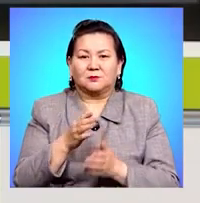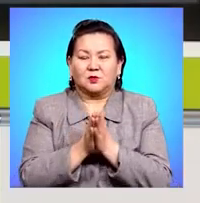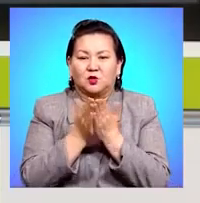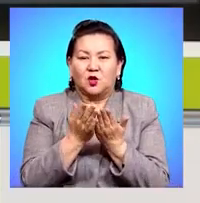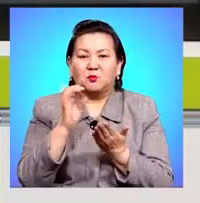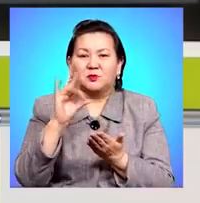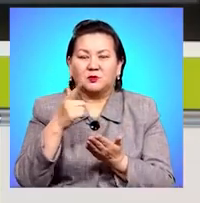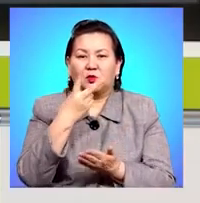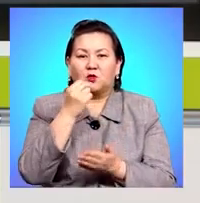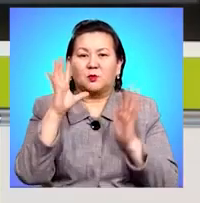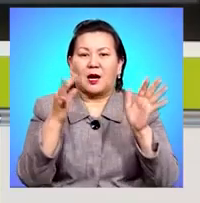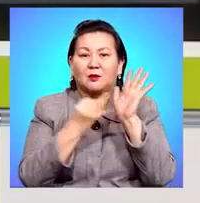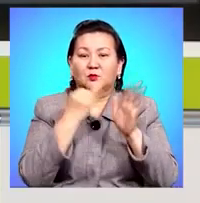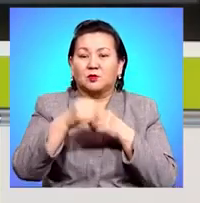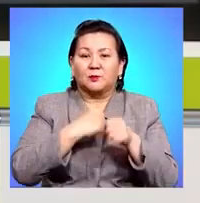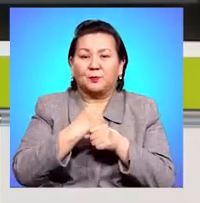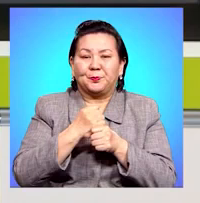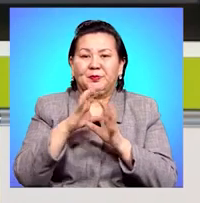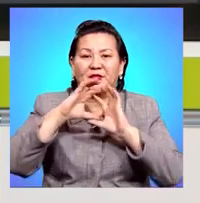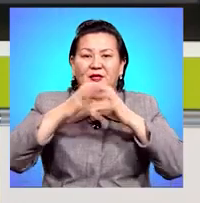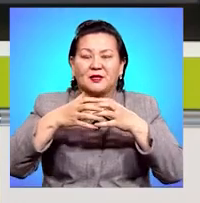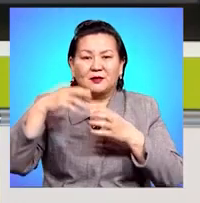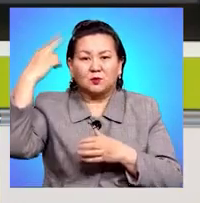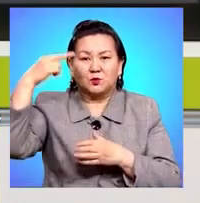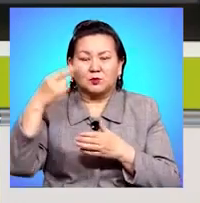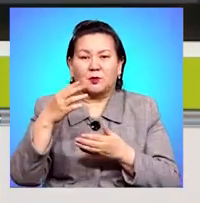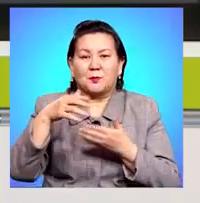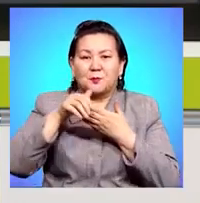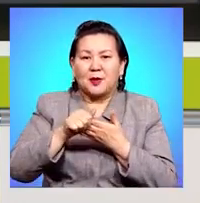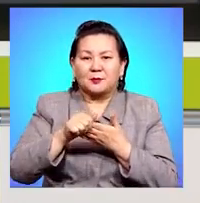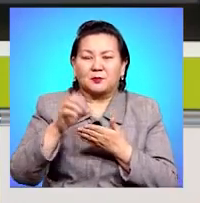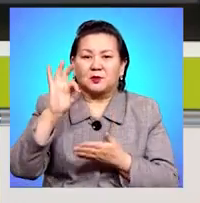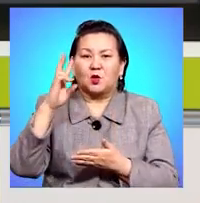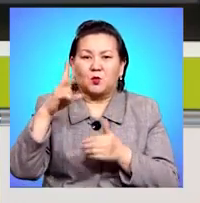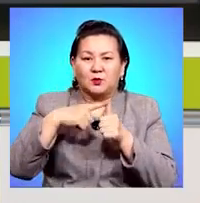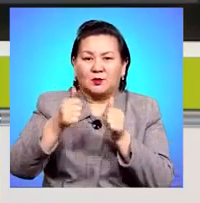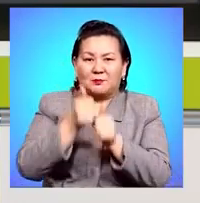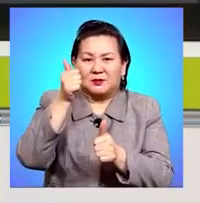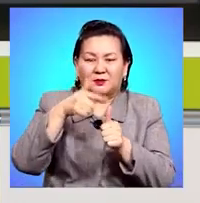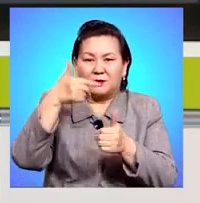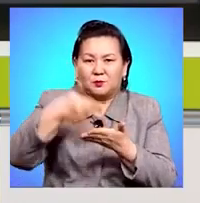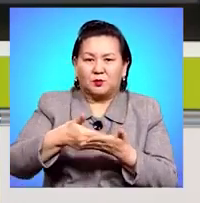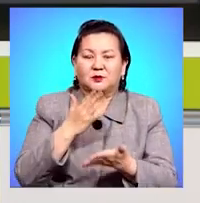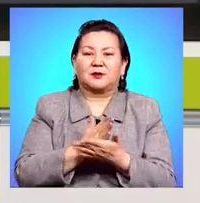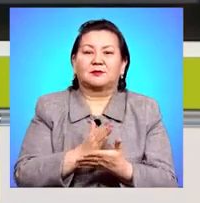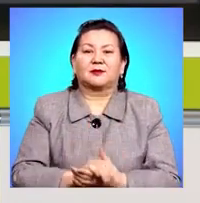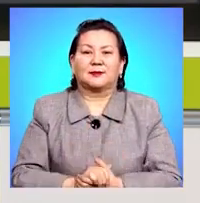Ингээд 2017 он дэлхийн дурсамж хөтөлбөрийн баримтат үеийн жагсаалтанд амжилттайгаар бүртгэж авсан.